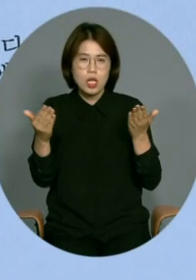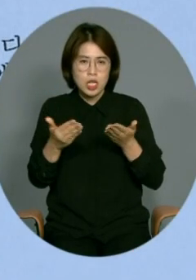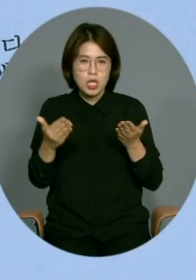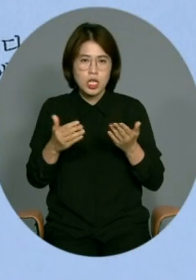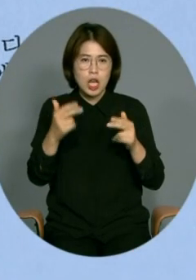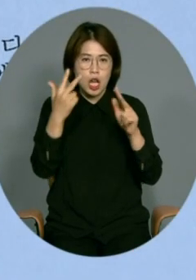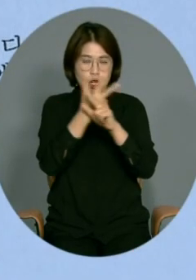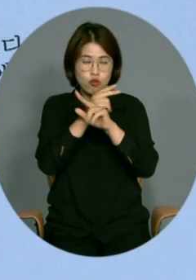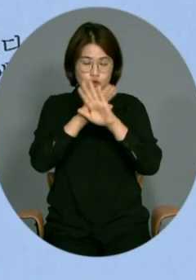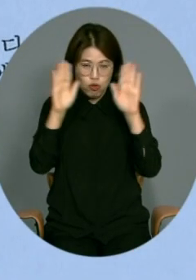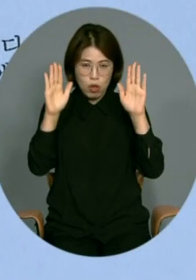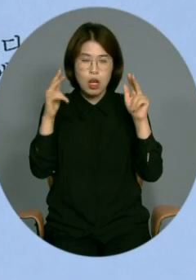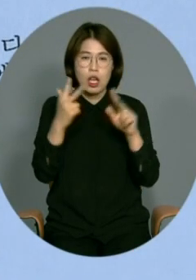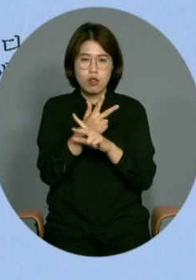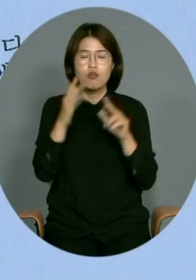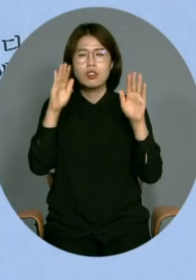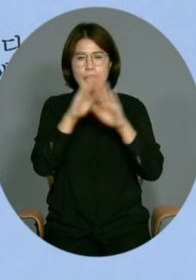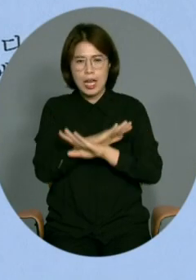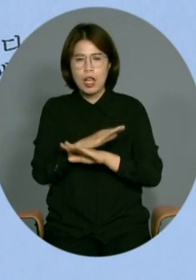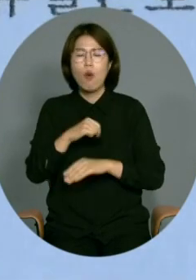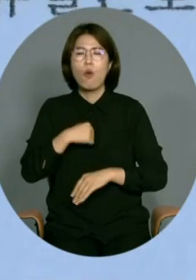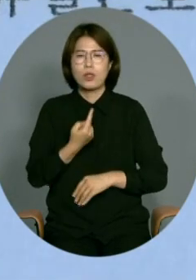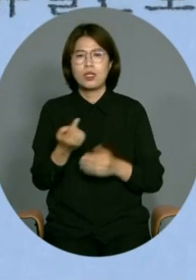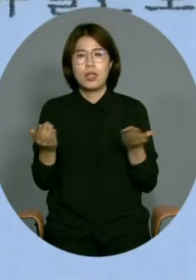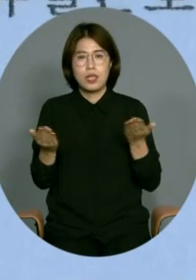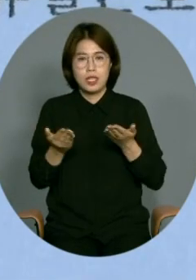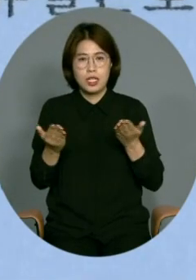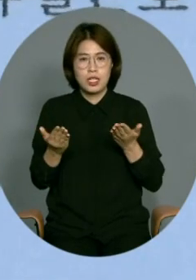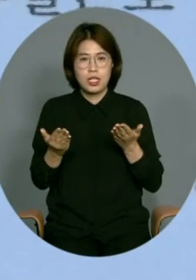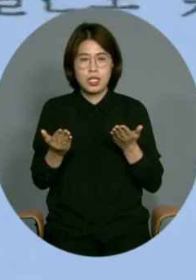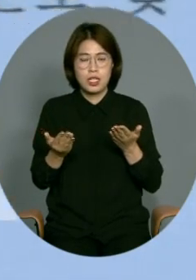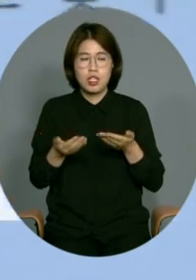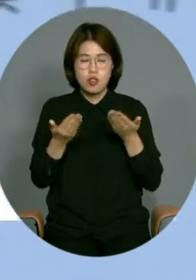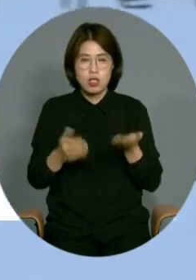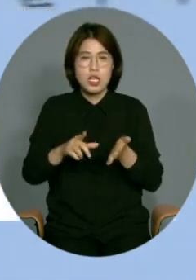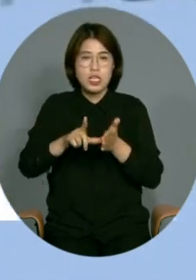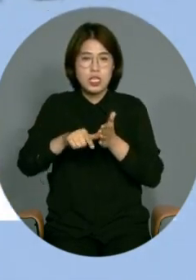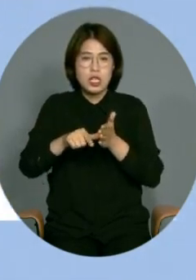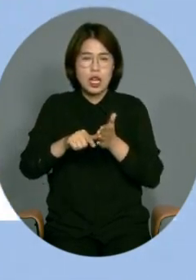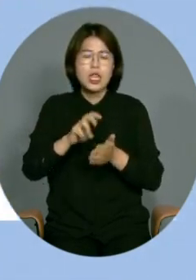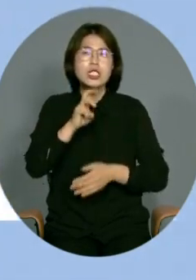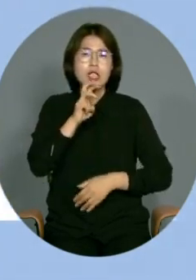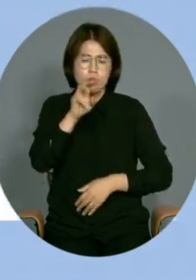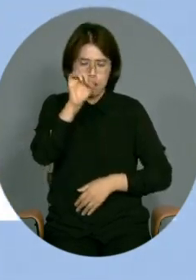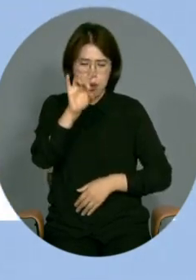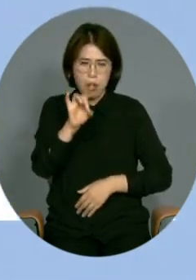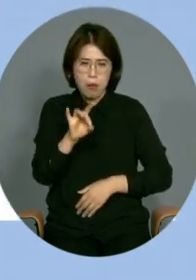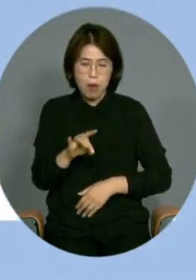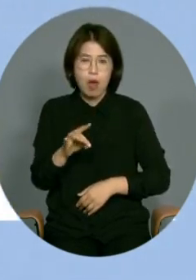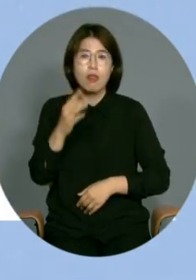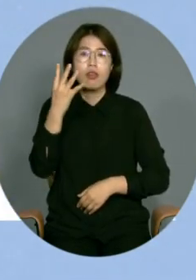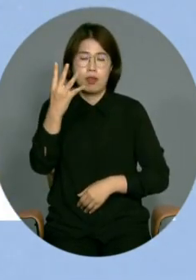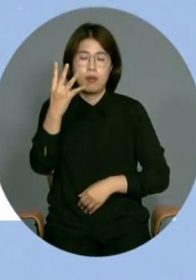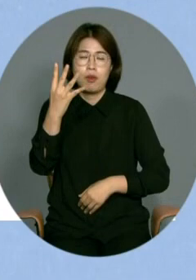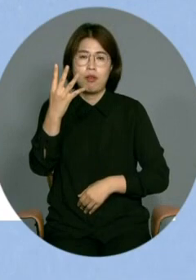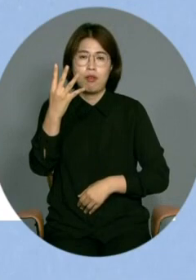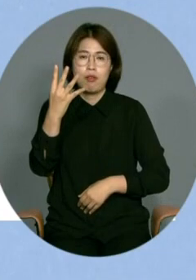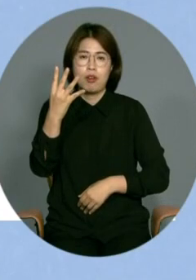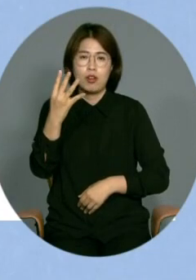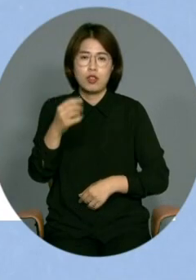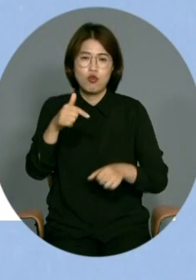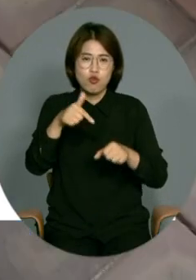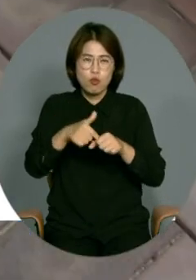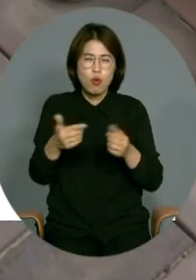주는 주간, 한 주는 야간에 혼자 일합니다. 휴게 시간은 근무 시간 중에 30분씩 4번입니다. 그런데 주유소